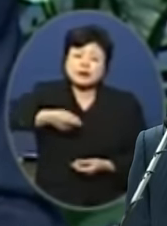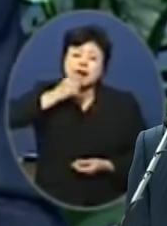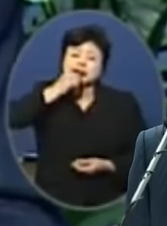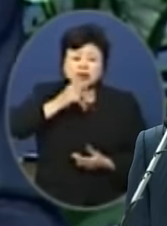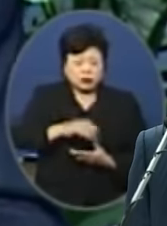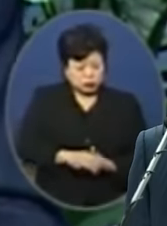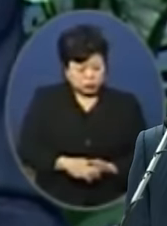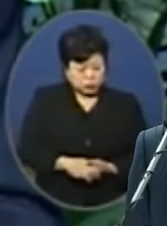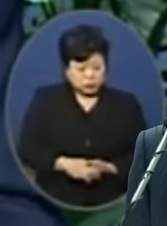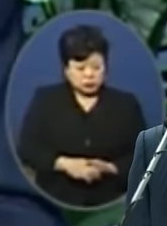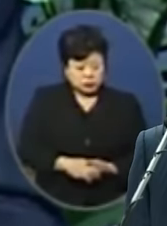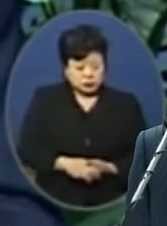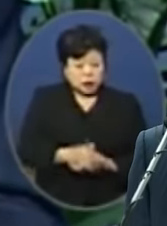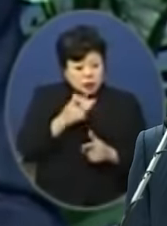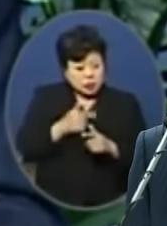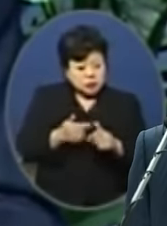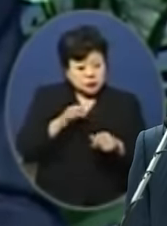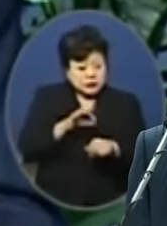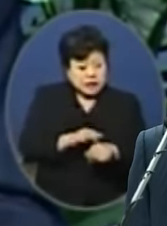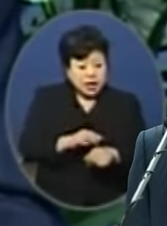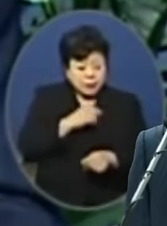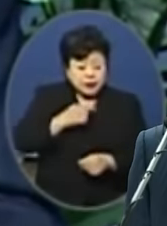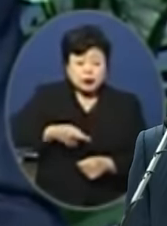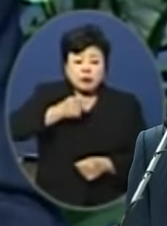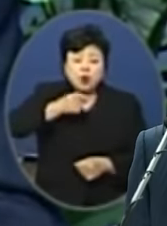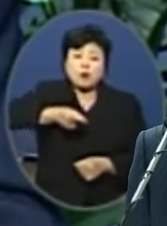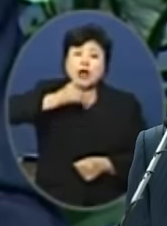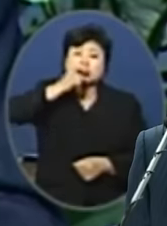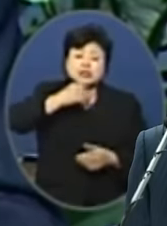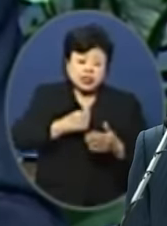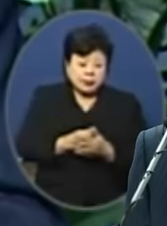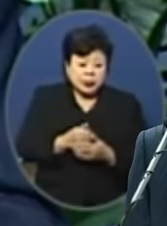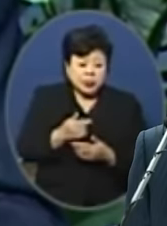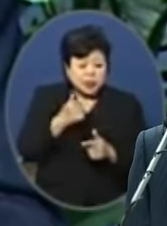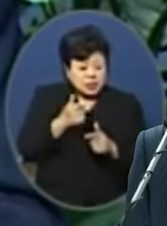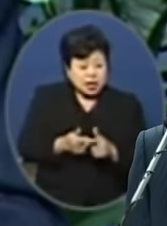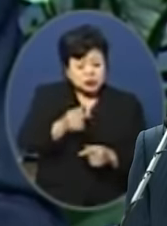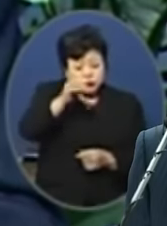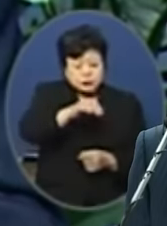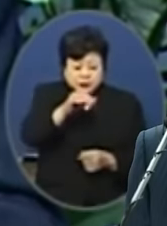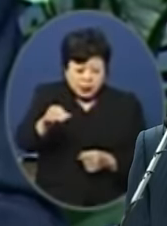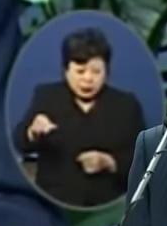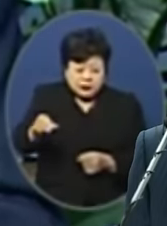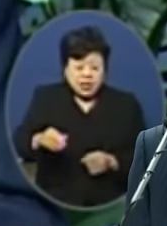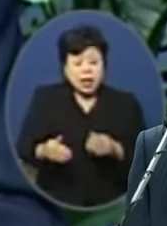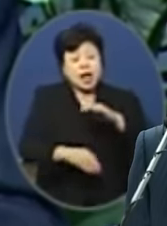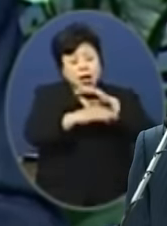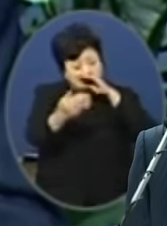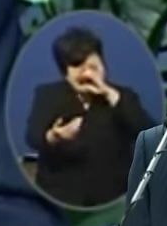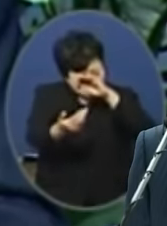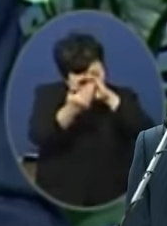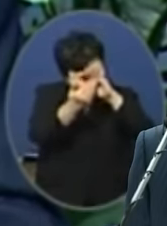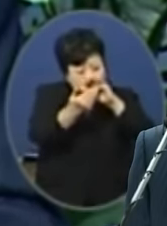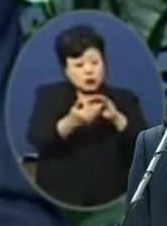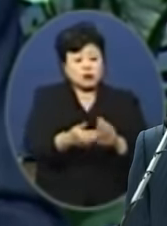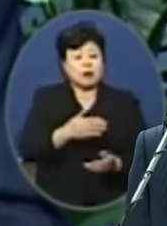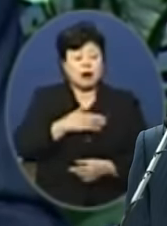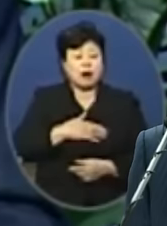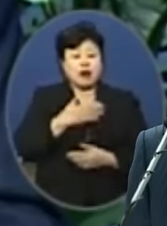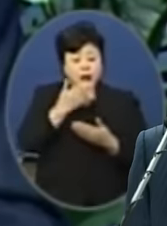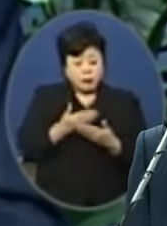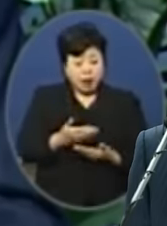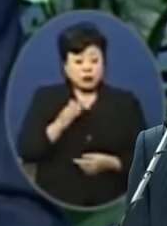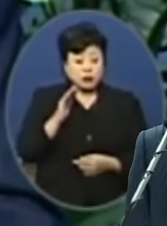피를 마시는 것이다. 예수님의 살과 피를 먹고 마셨으니 여러분은 예수님 십자가에서 다 이루었다는 것을 다